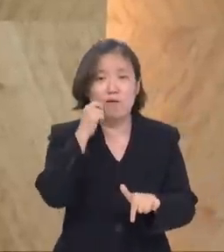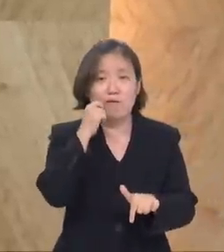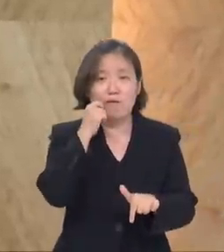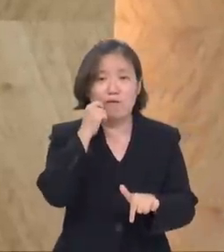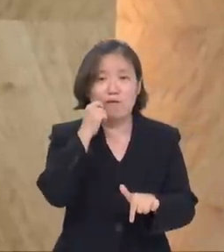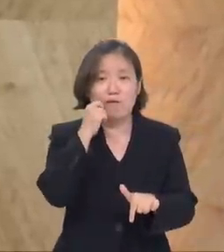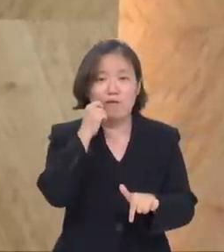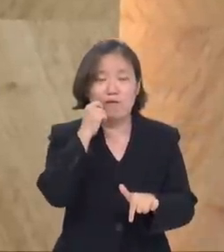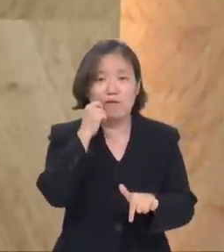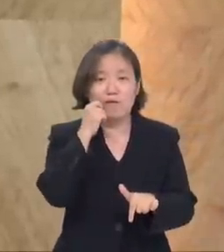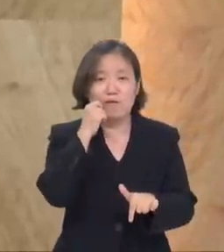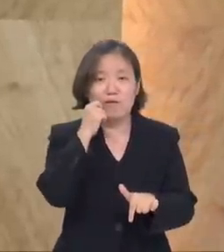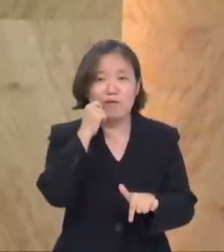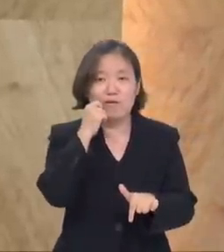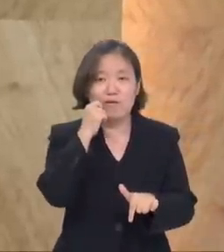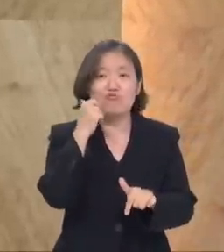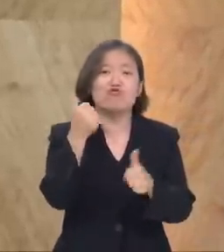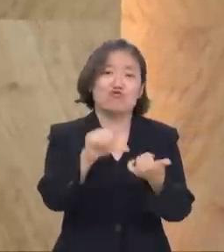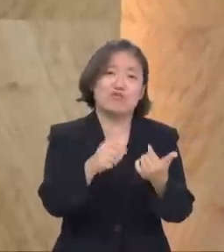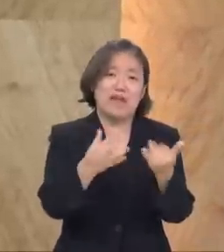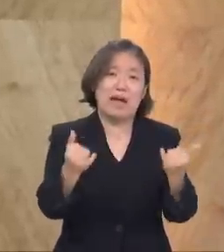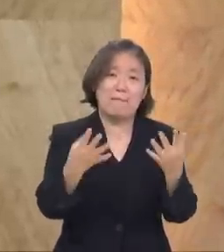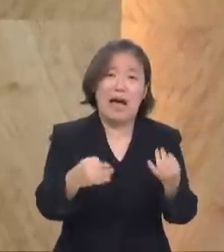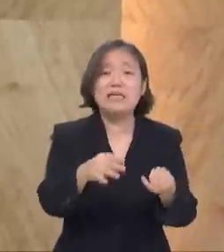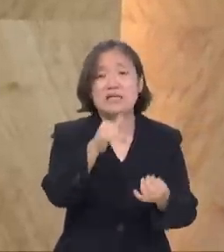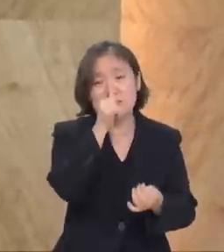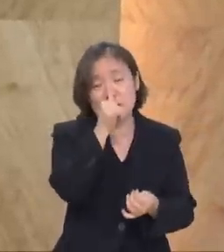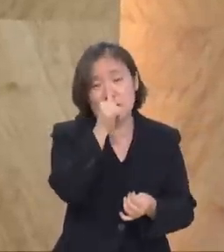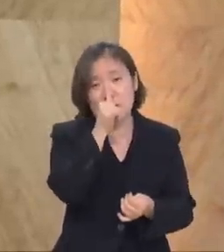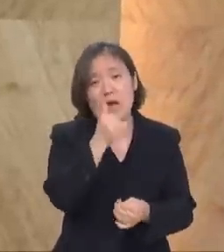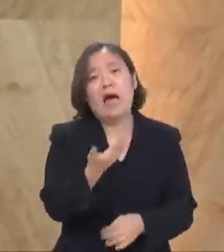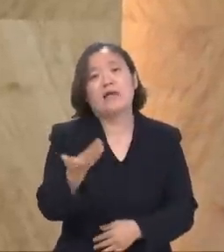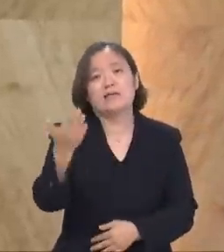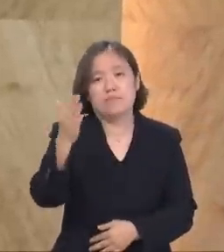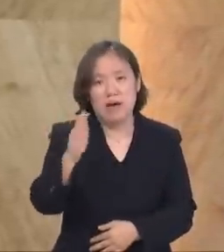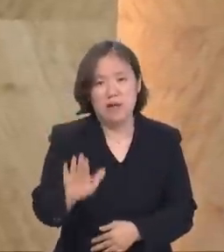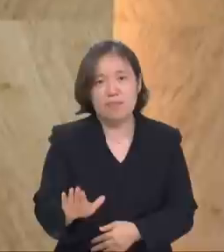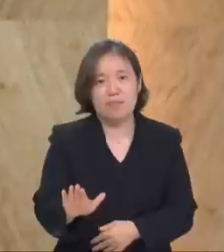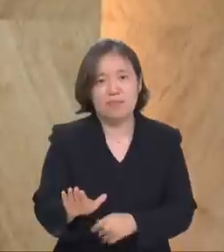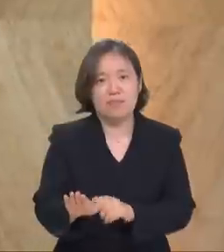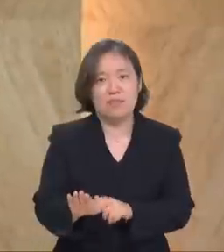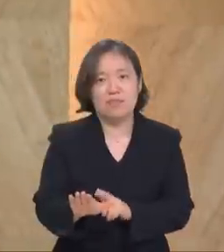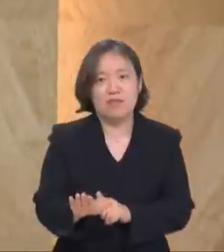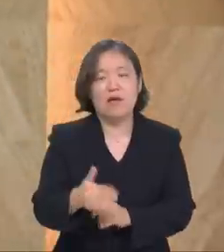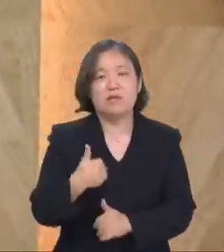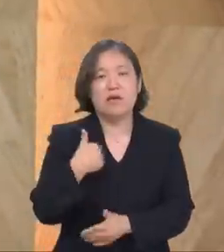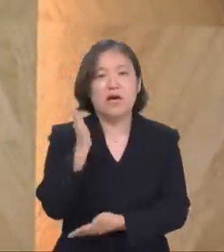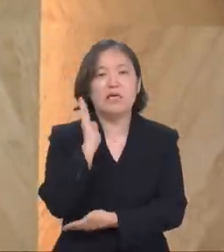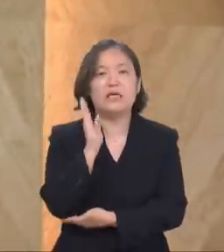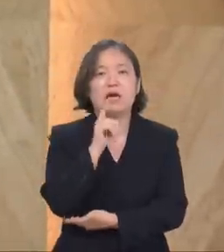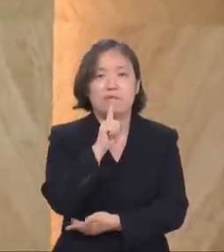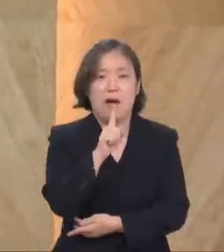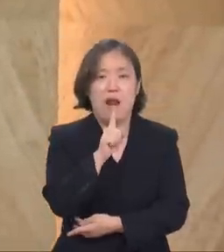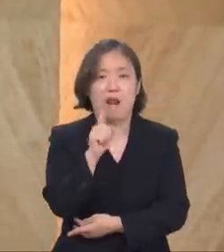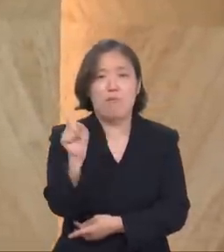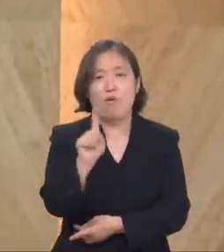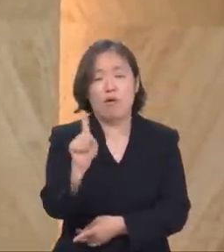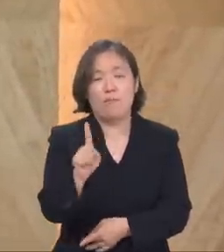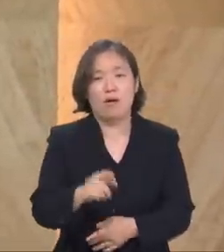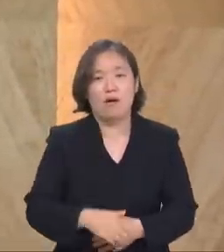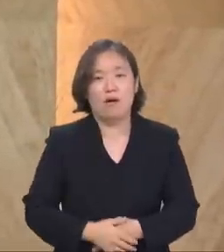근데 저는이 속에서 더 중요한 부분에 대해서 저는 말씀드리고 싶습니다